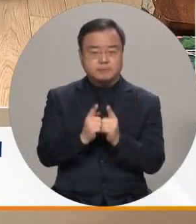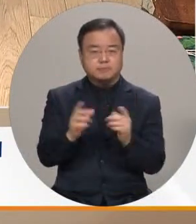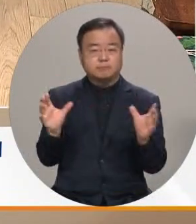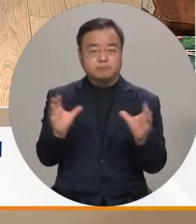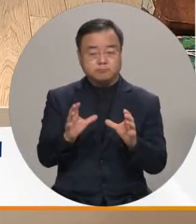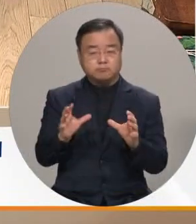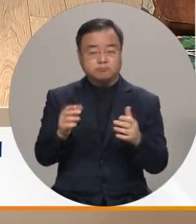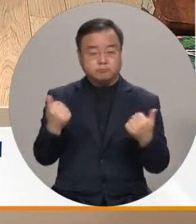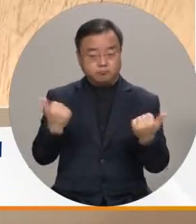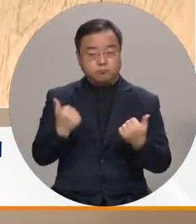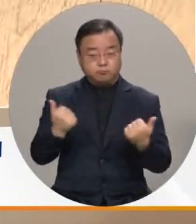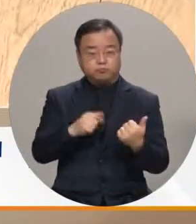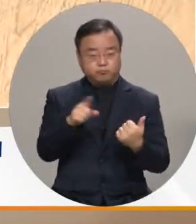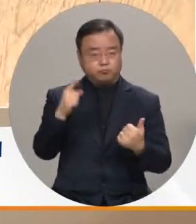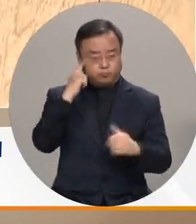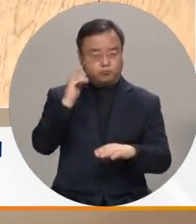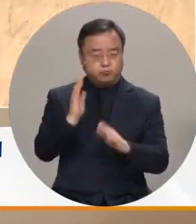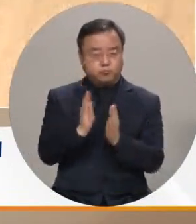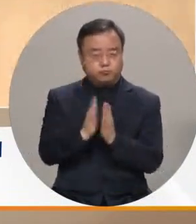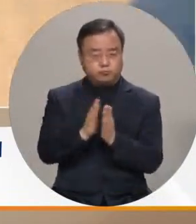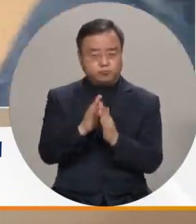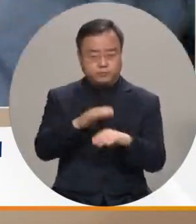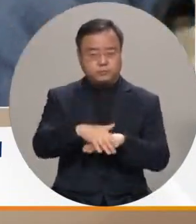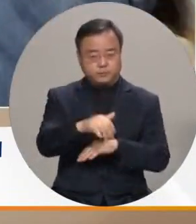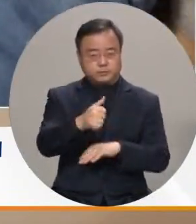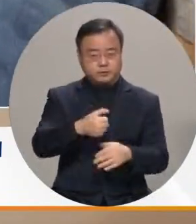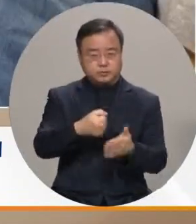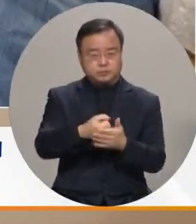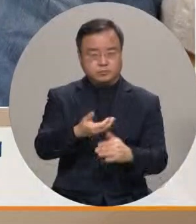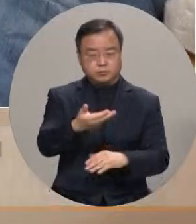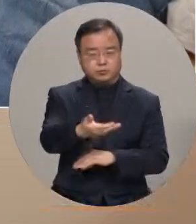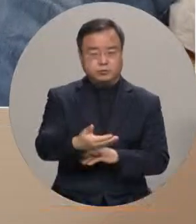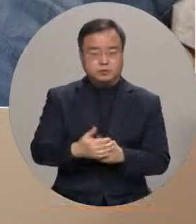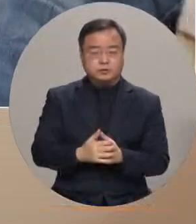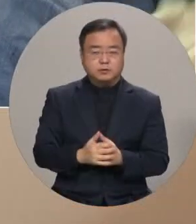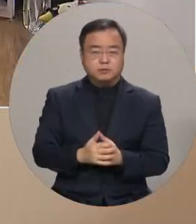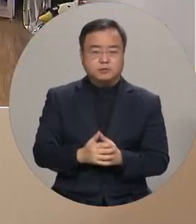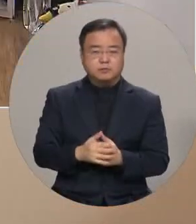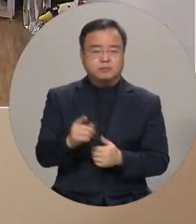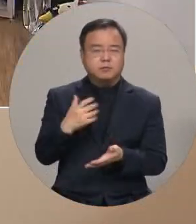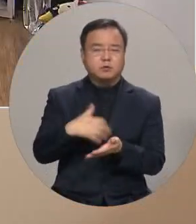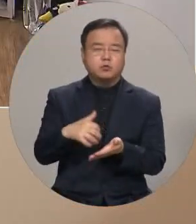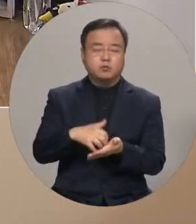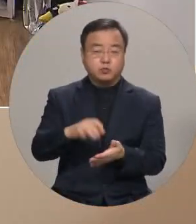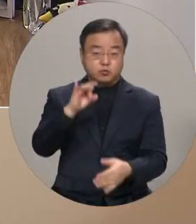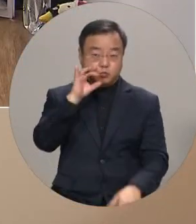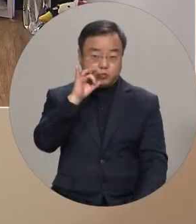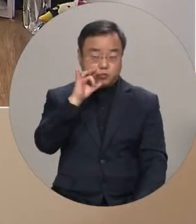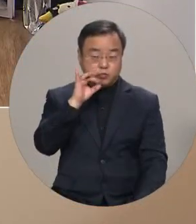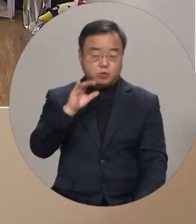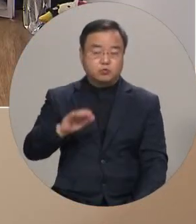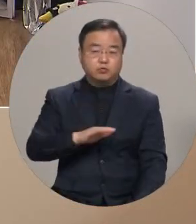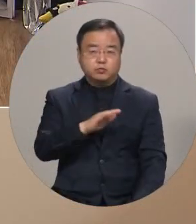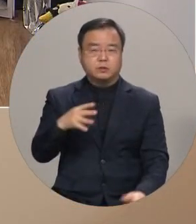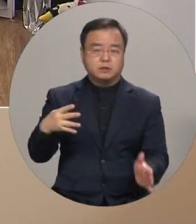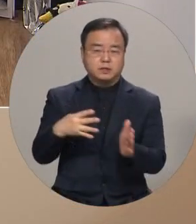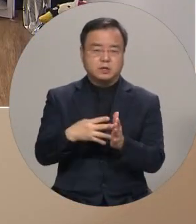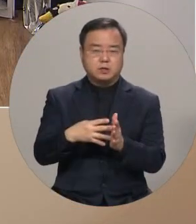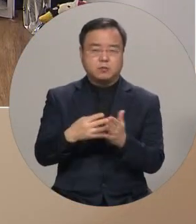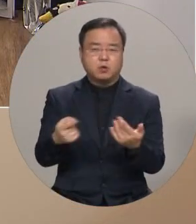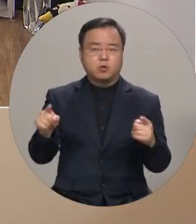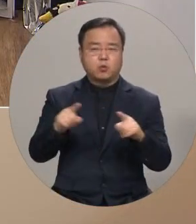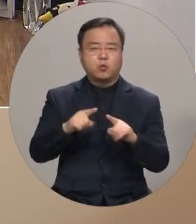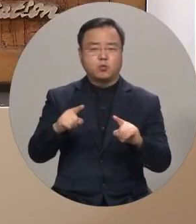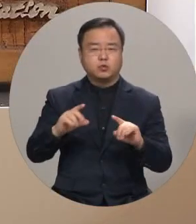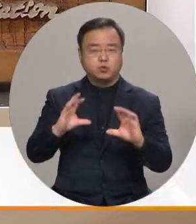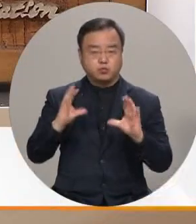자체 결정하도록 또 하고 있기도 합니다 이런 곳이 얼마나 있는지 궁금하실 텐데요 저희는 사단법인 공동 유가와 공동체